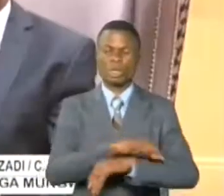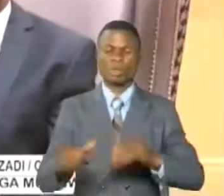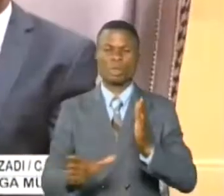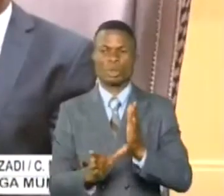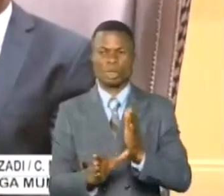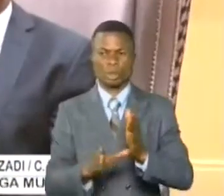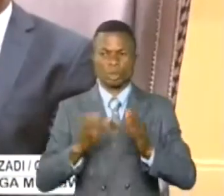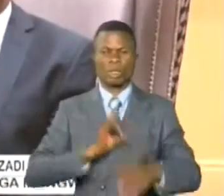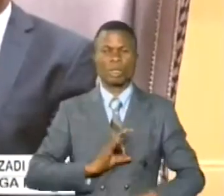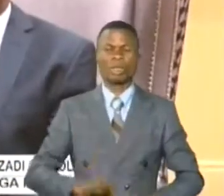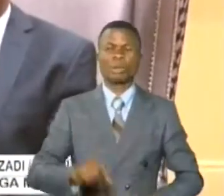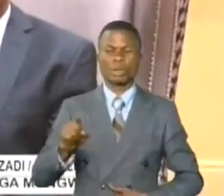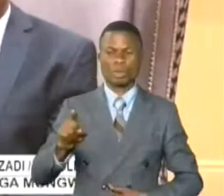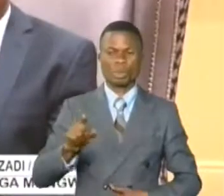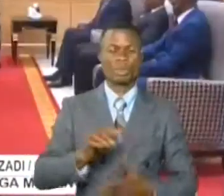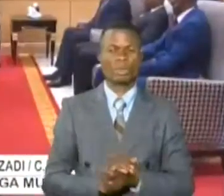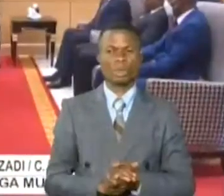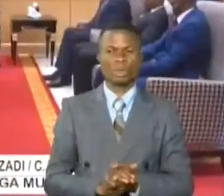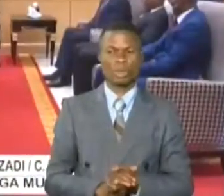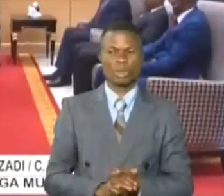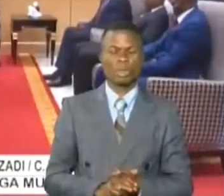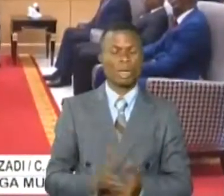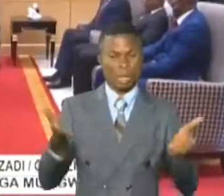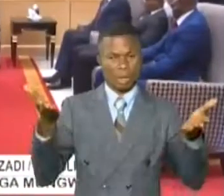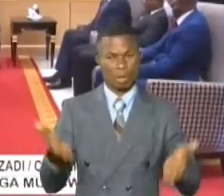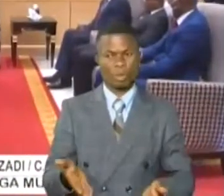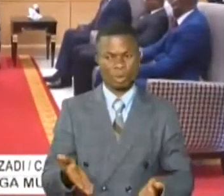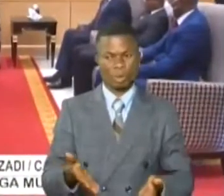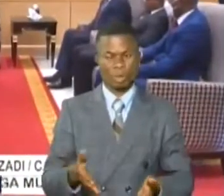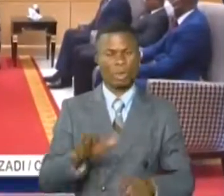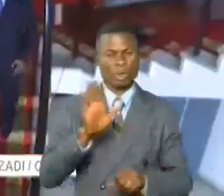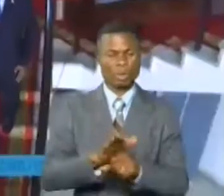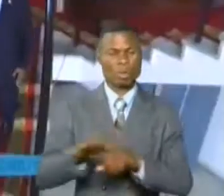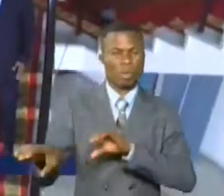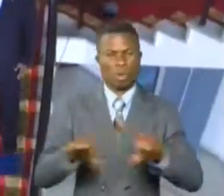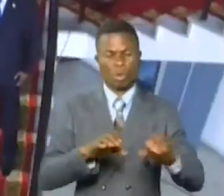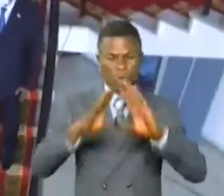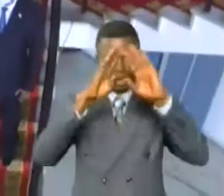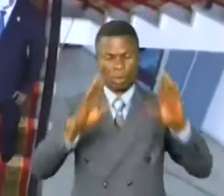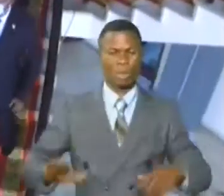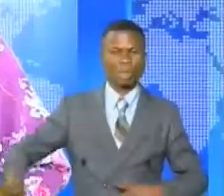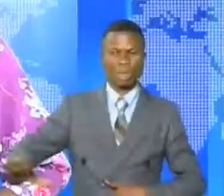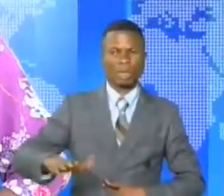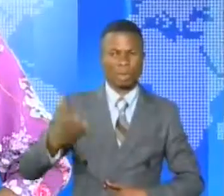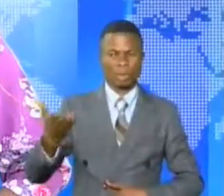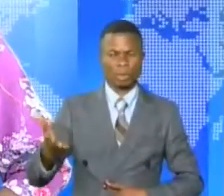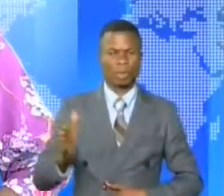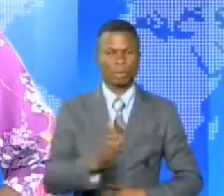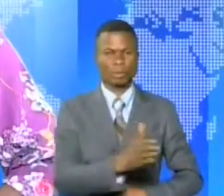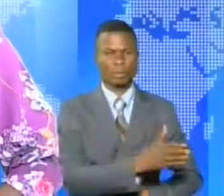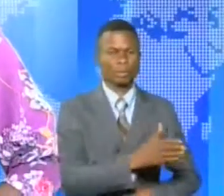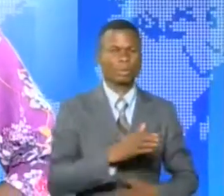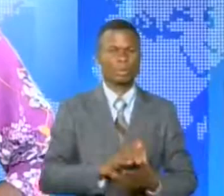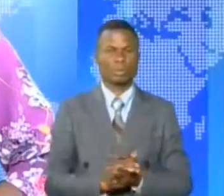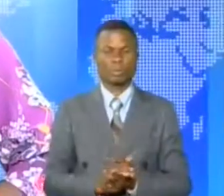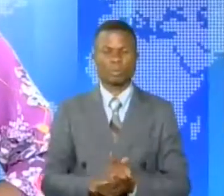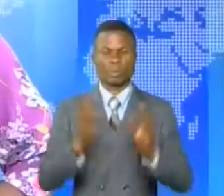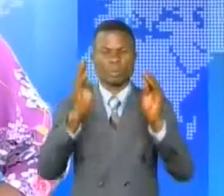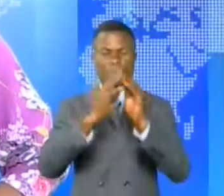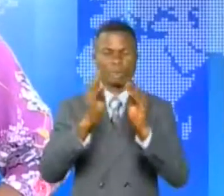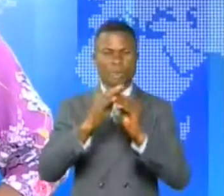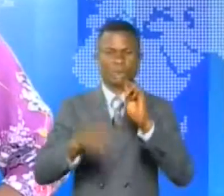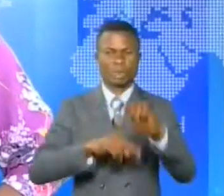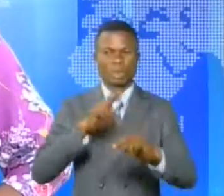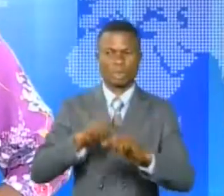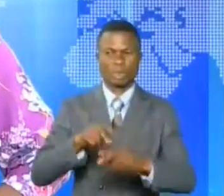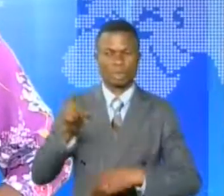Cachemire, Kolongele et Berant ont assisté aux différentes cérémonies au Palais de la Nation. À l'Assemblée